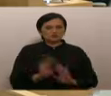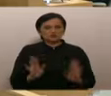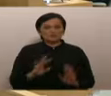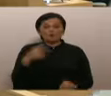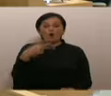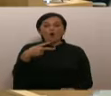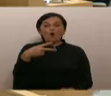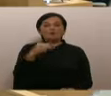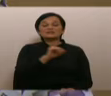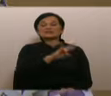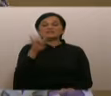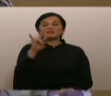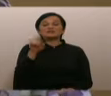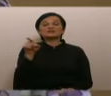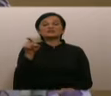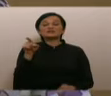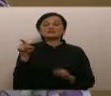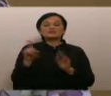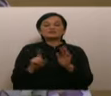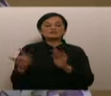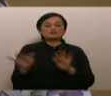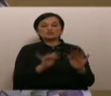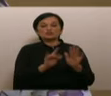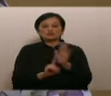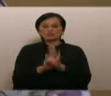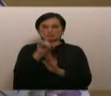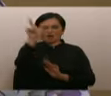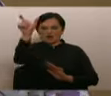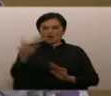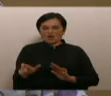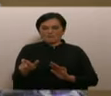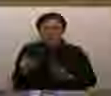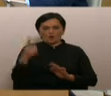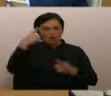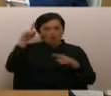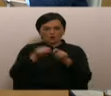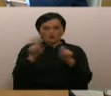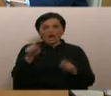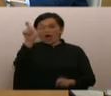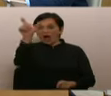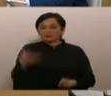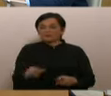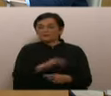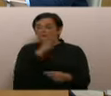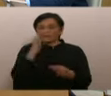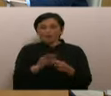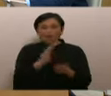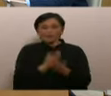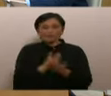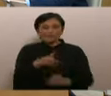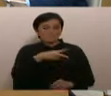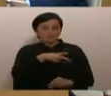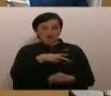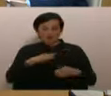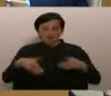20 ივნისის შემოქმედი ადამიანი, რომელიც არის პასუხისმგებელი პარლამენტის წინ